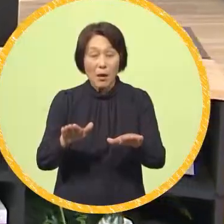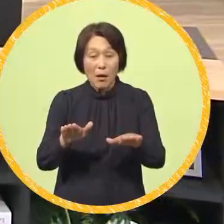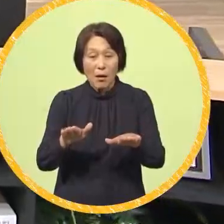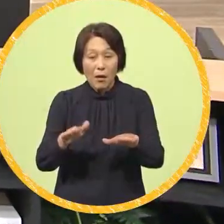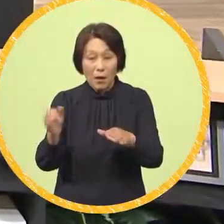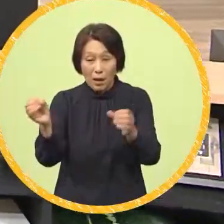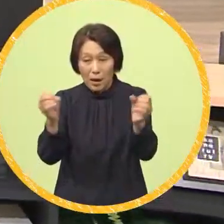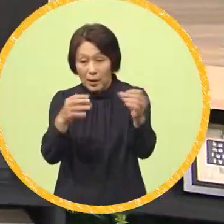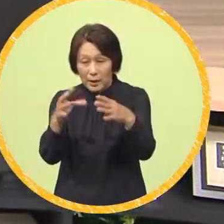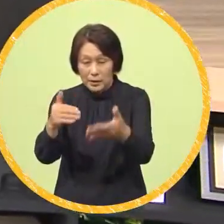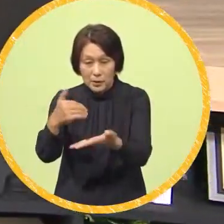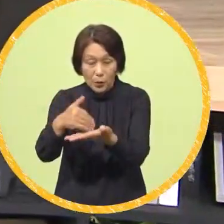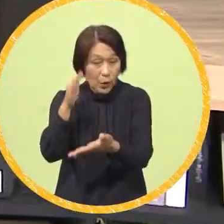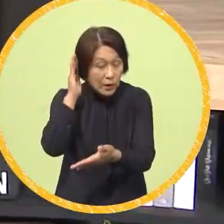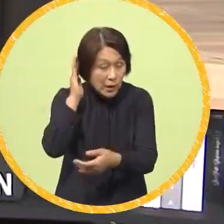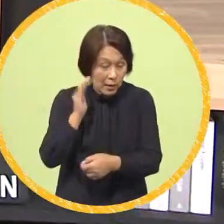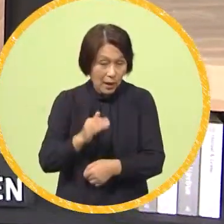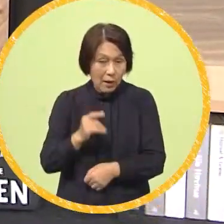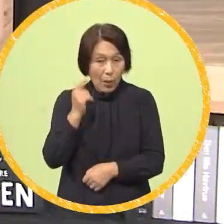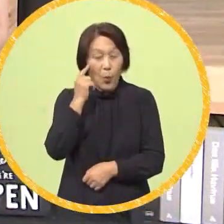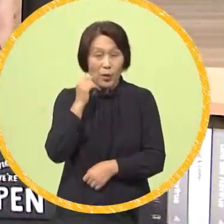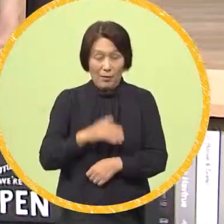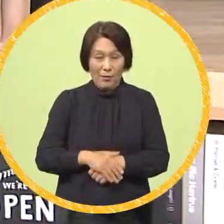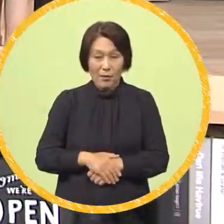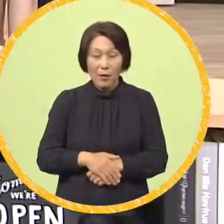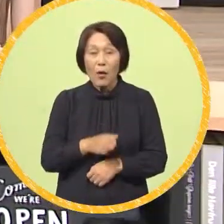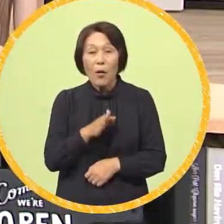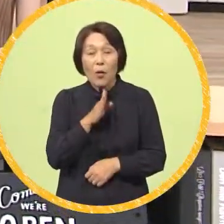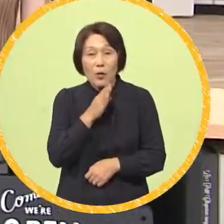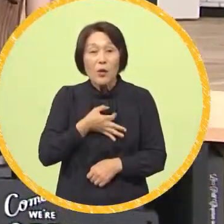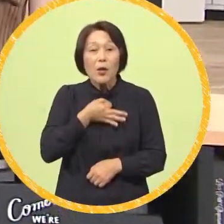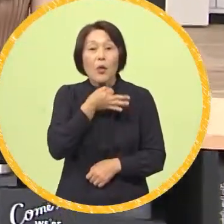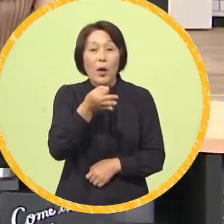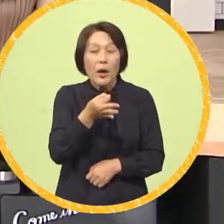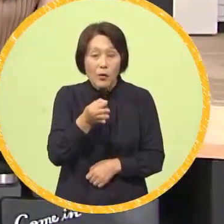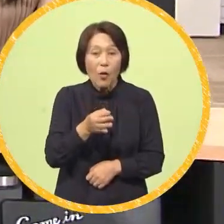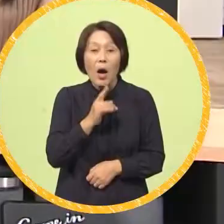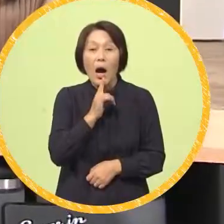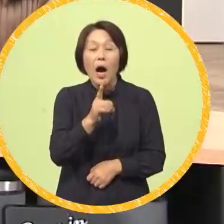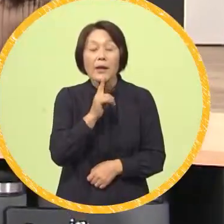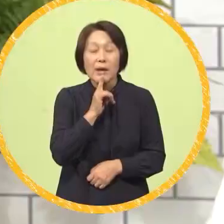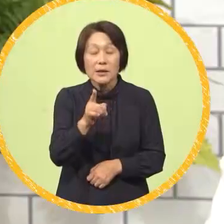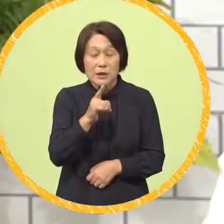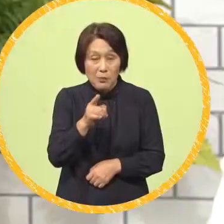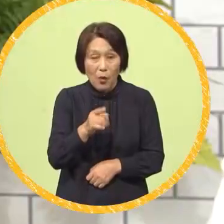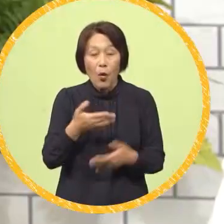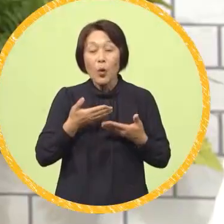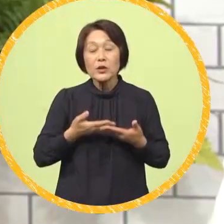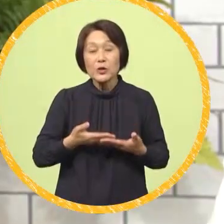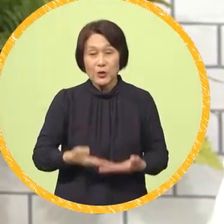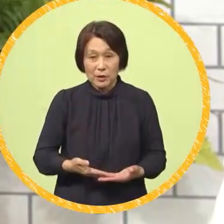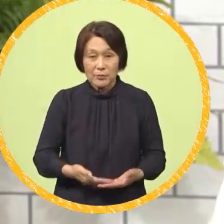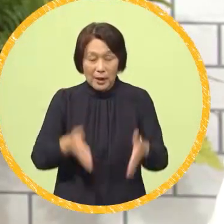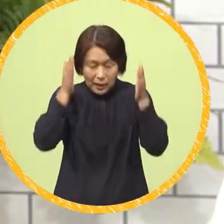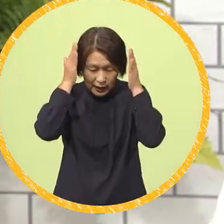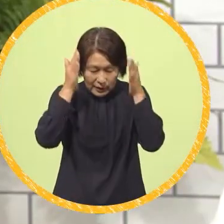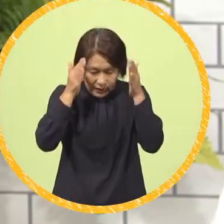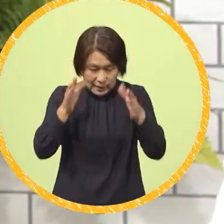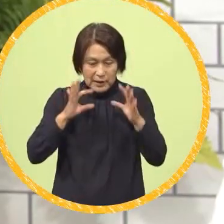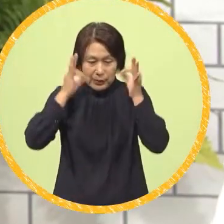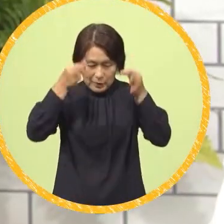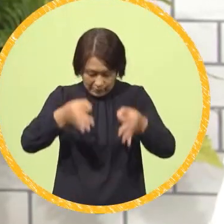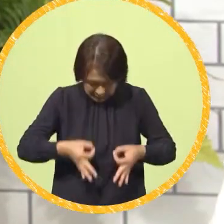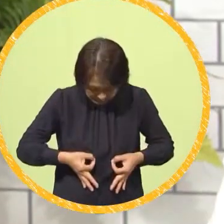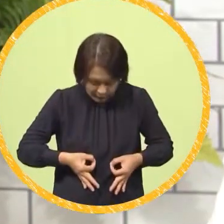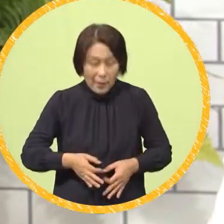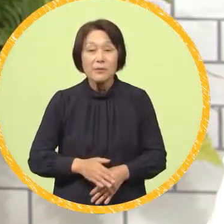ューを聞いていて思ったのは、本当にもう声のトーンもすごく落ち着いた感じで、すごく真摯に自分と向き合ってらっしゃ